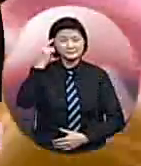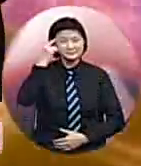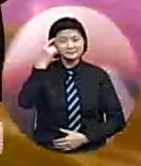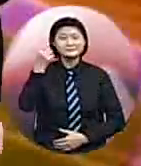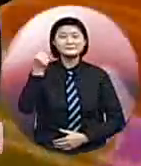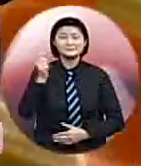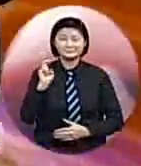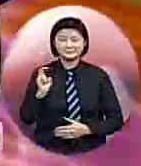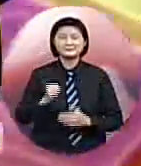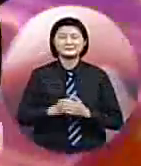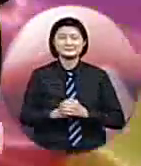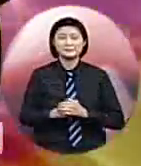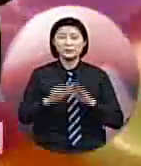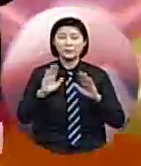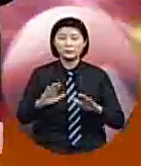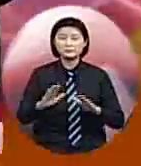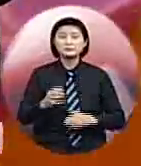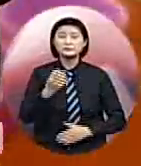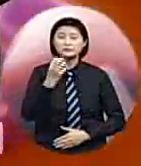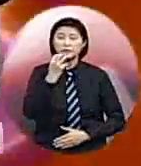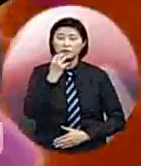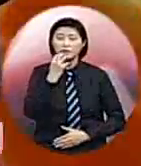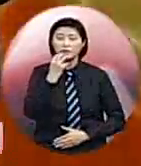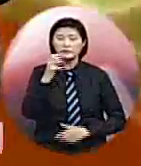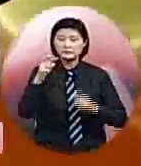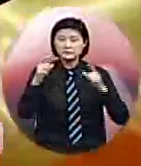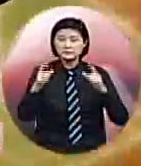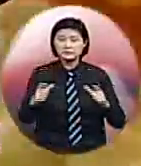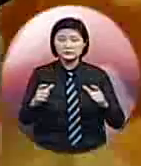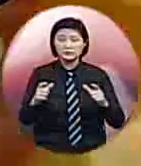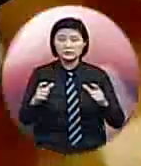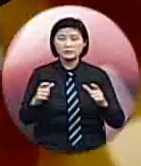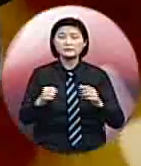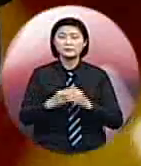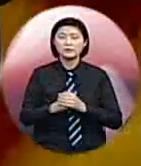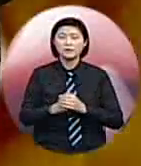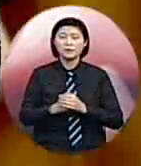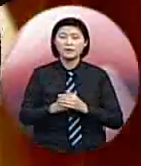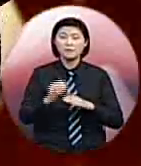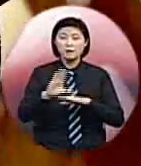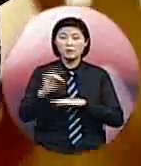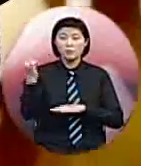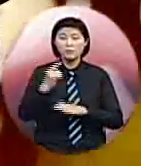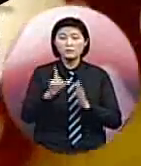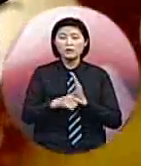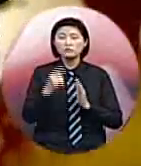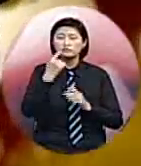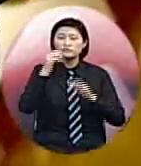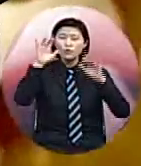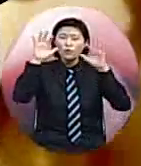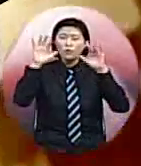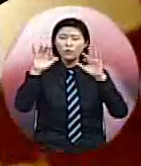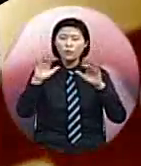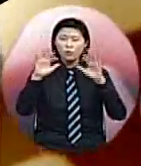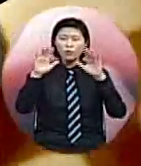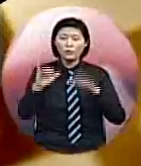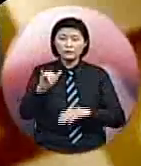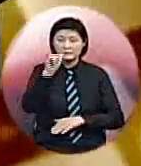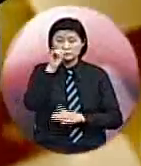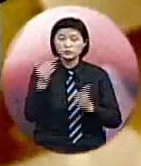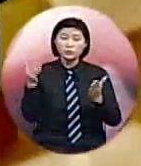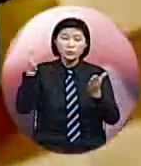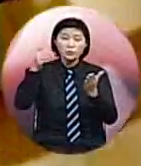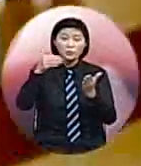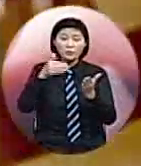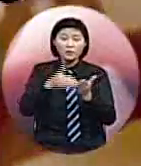생각합니다. 자, 오늘은 서울에는 굉장히 저 방송하러 오는데 눈이 많이 날렸습니다. 근데 네. 지금